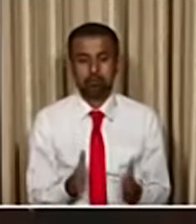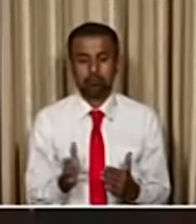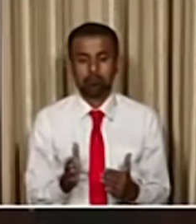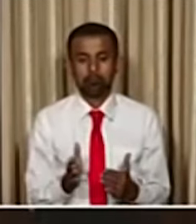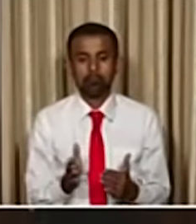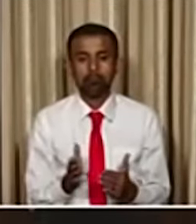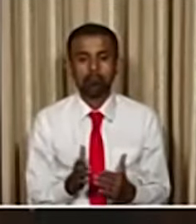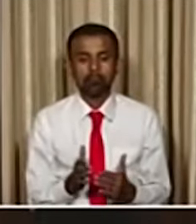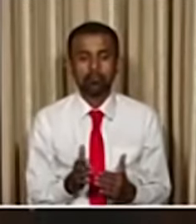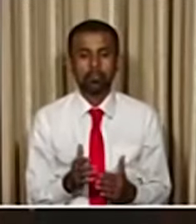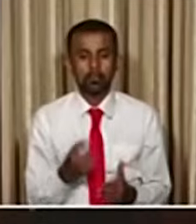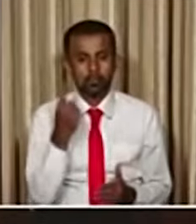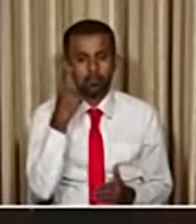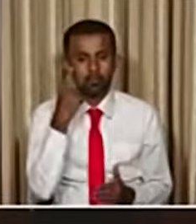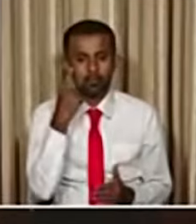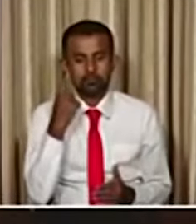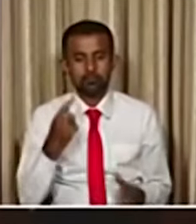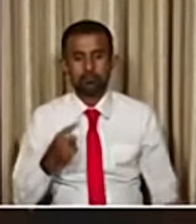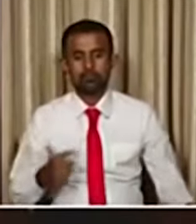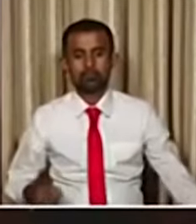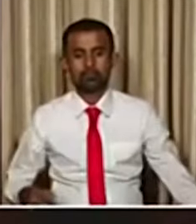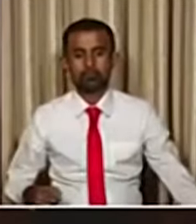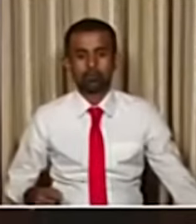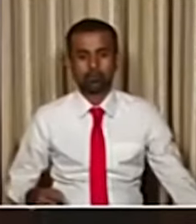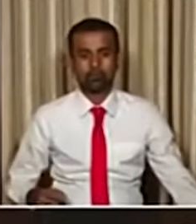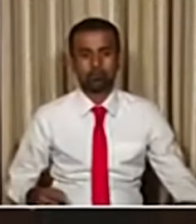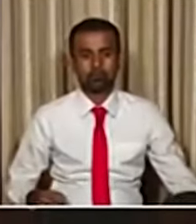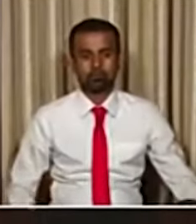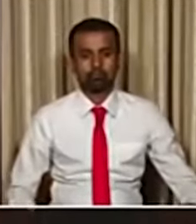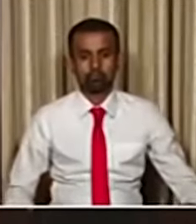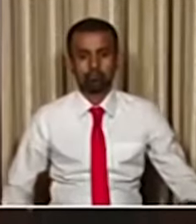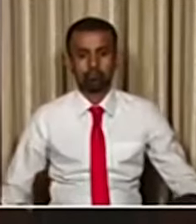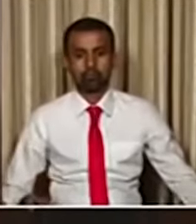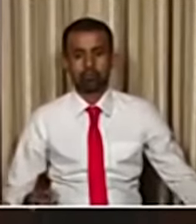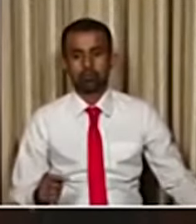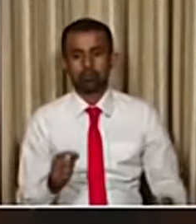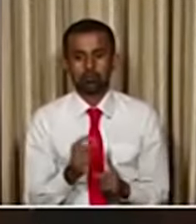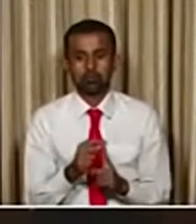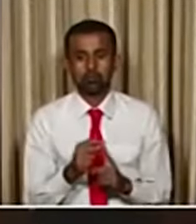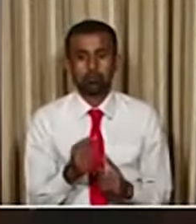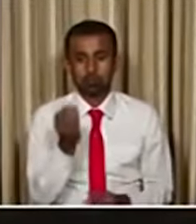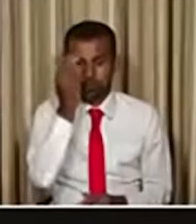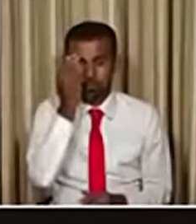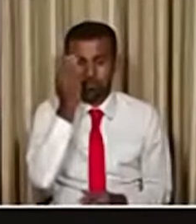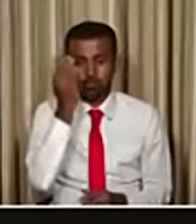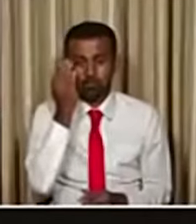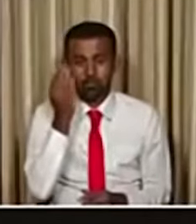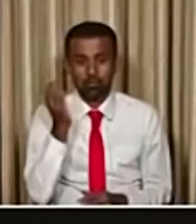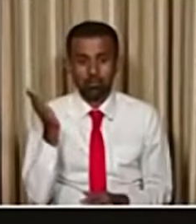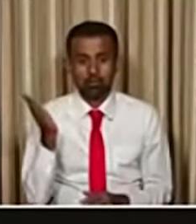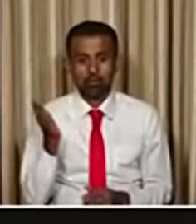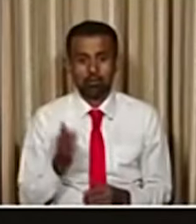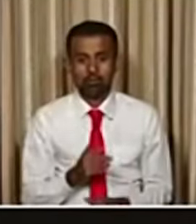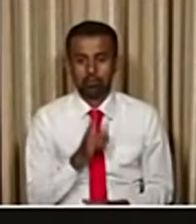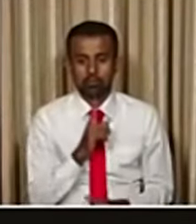ගරු කතානායකතුමනි දැන් අපි දන්නවා පලස්තීනයේ ඊශ්‍රායලයේ යුද්ධය කියලා තිබෙනවා දැන් මේවා මම